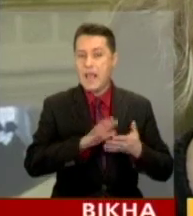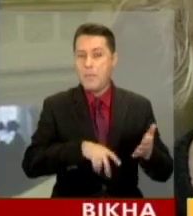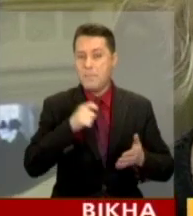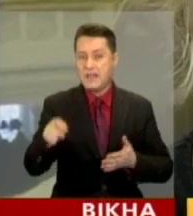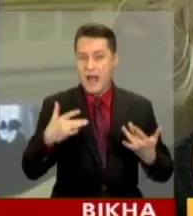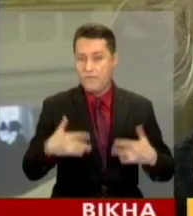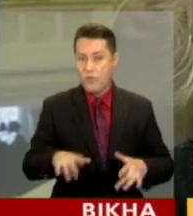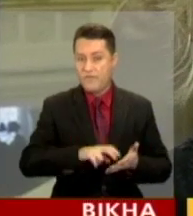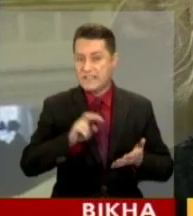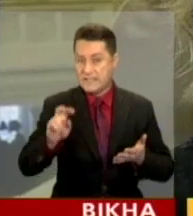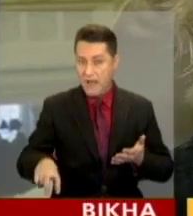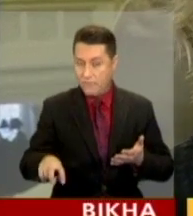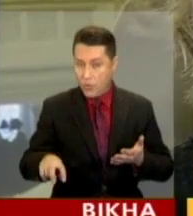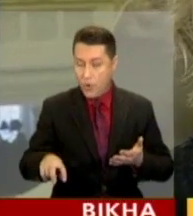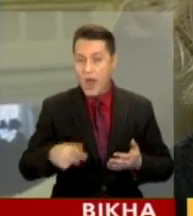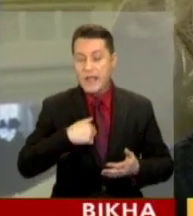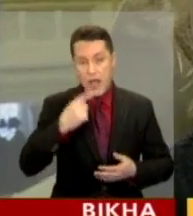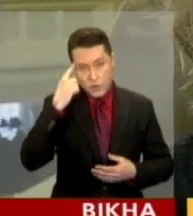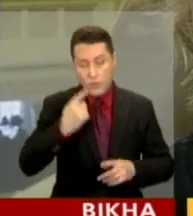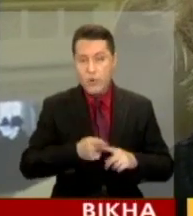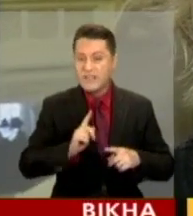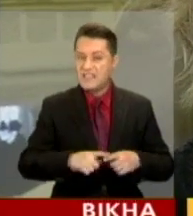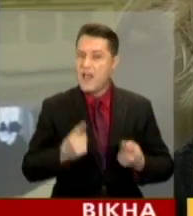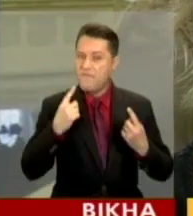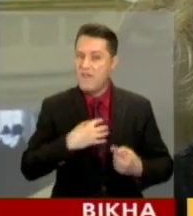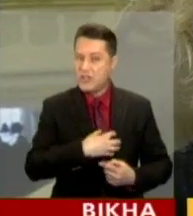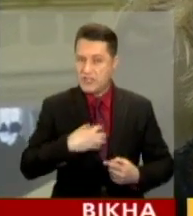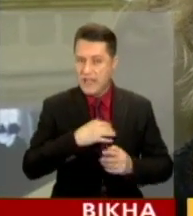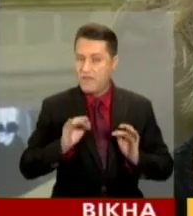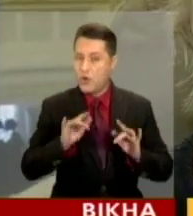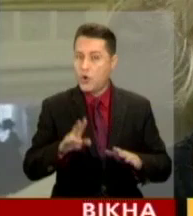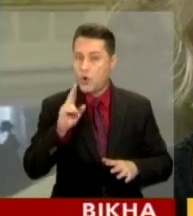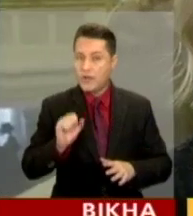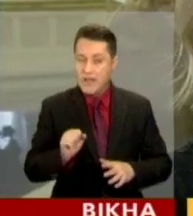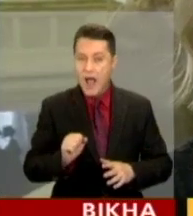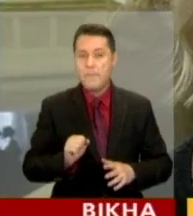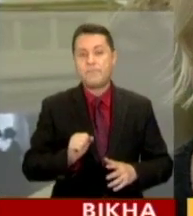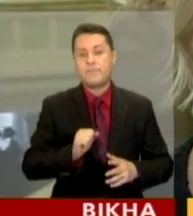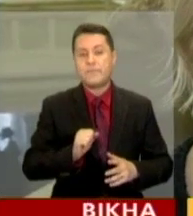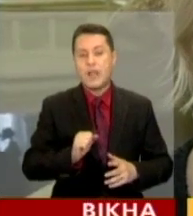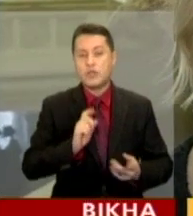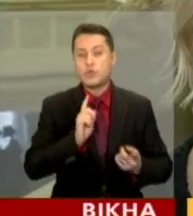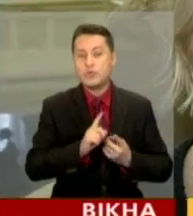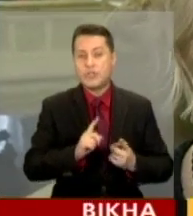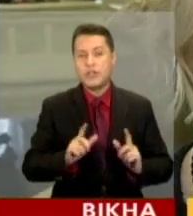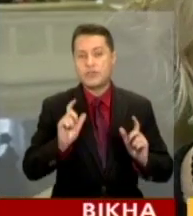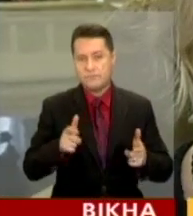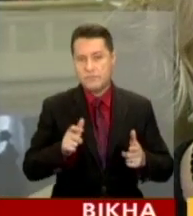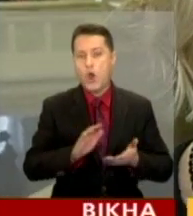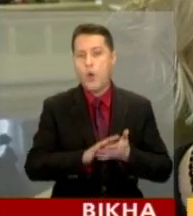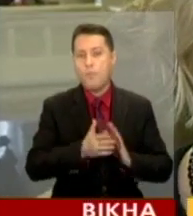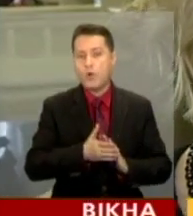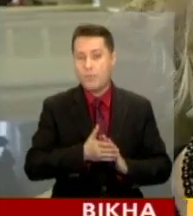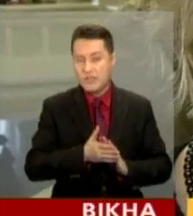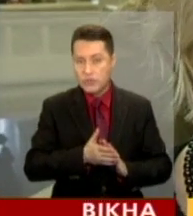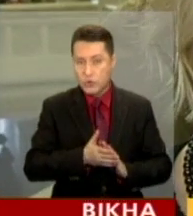відставку. Я думаю, що це дуже важливий крок на зустріч компромісу. Ми також готові